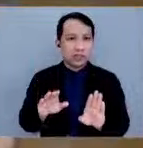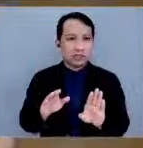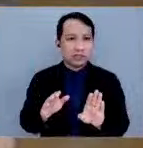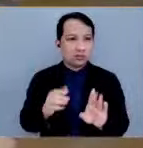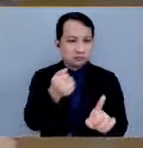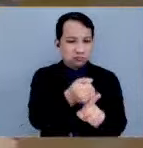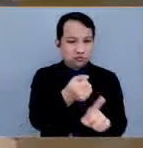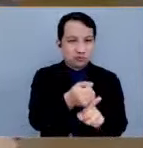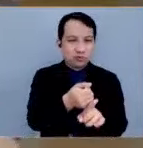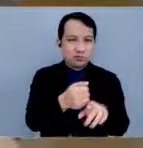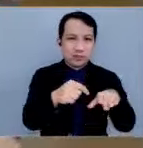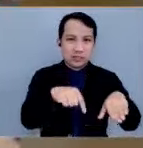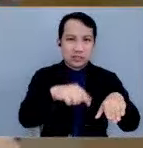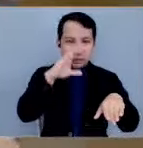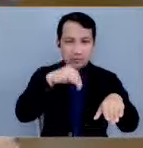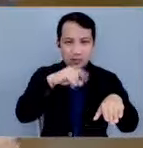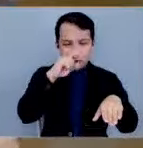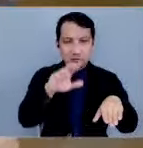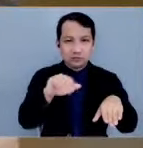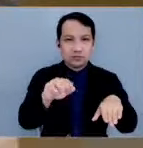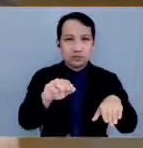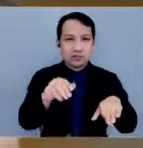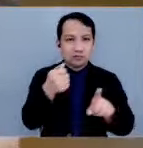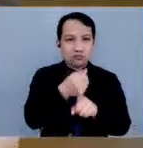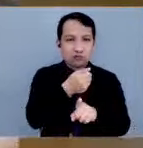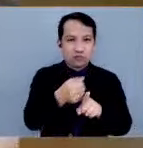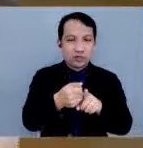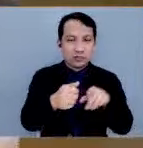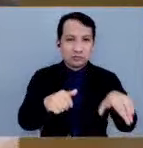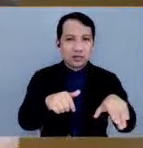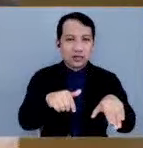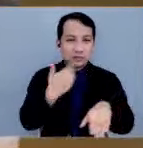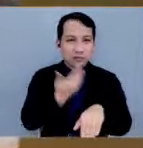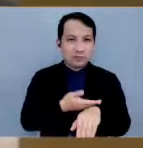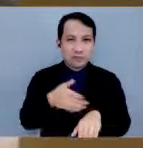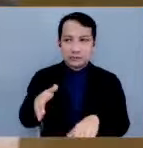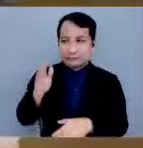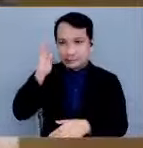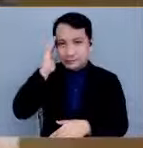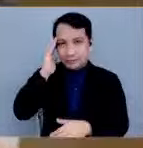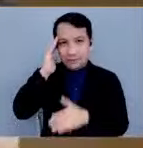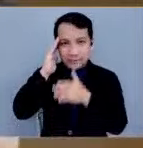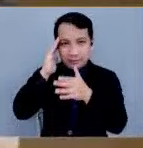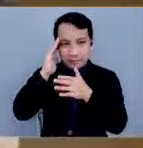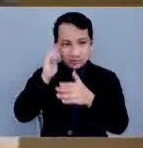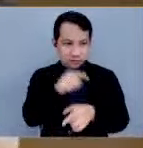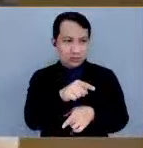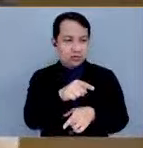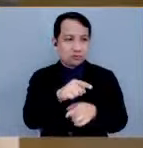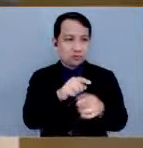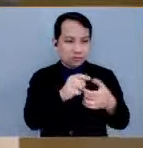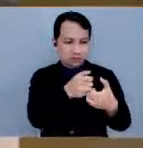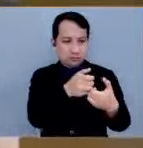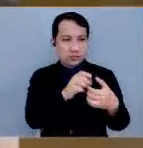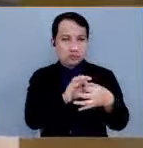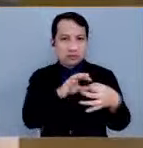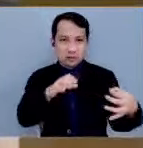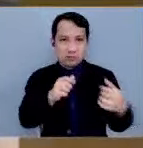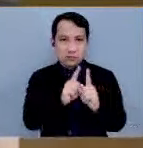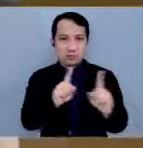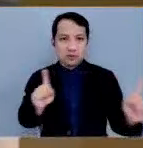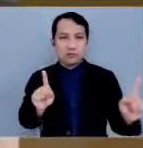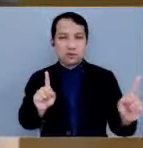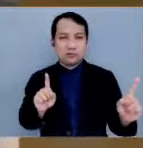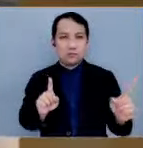anak na 15 taong gulang na lalaki. Nalaman ito ng ina ng mga bata at nagsabing makikipaghiwalay na siya sa sospek. Doon na